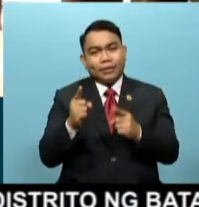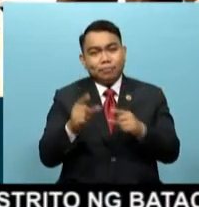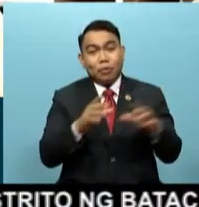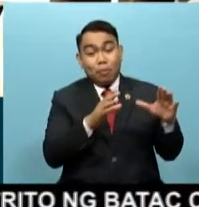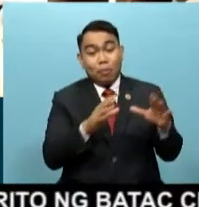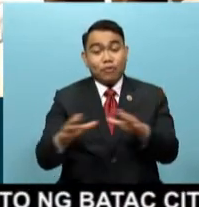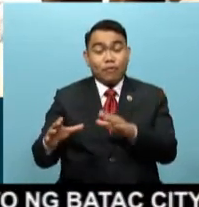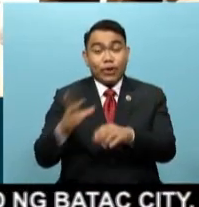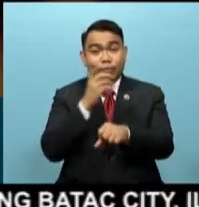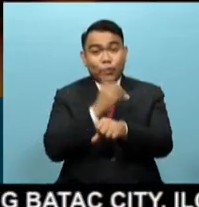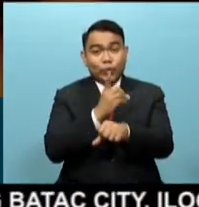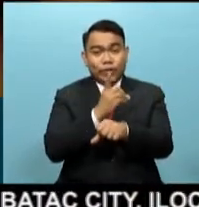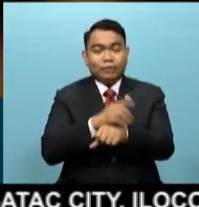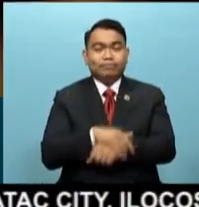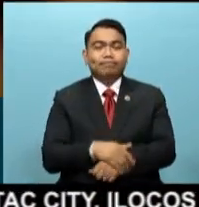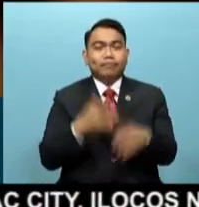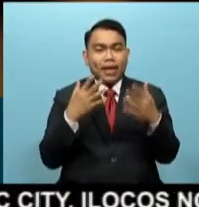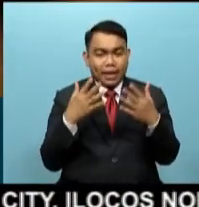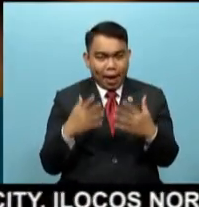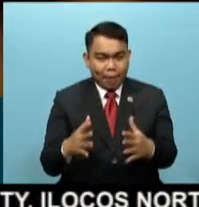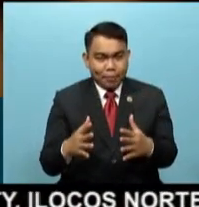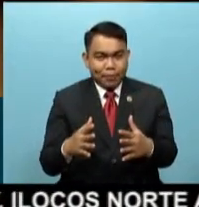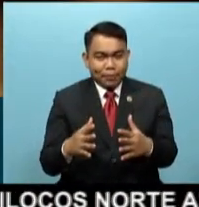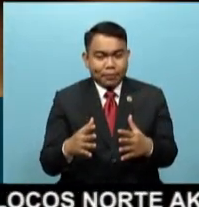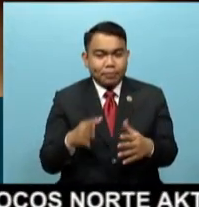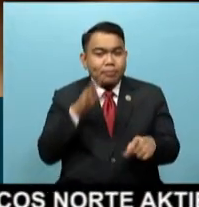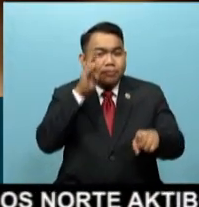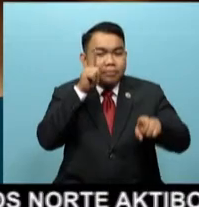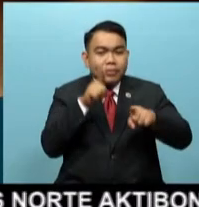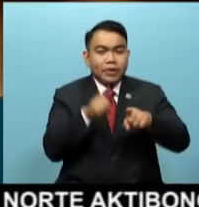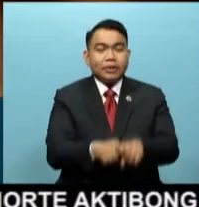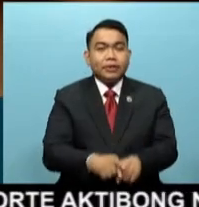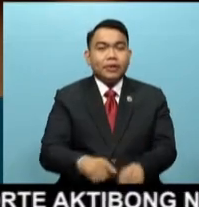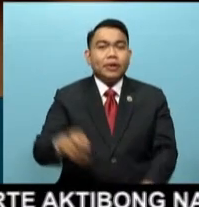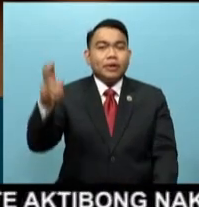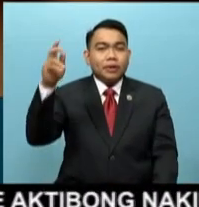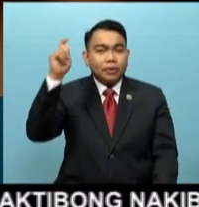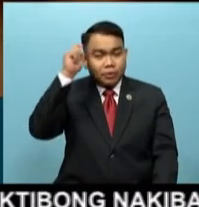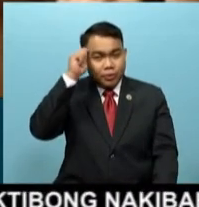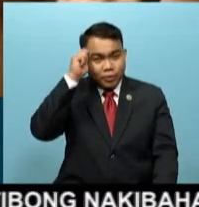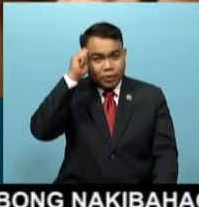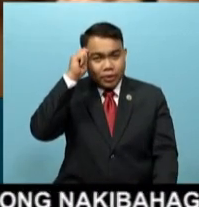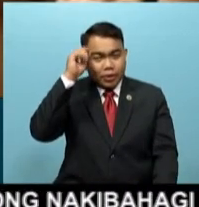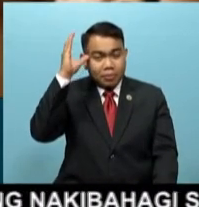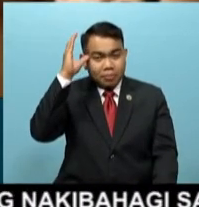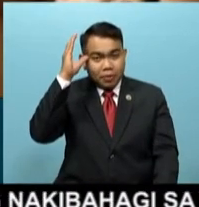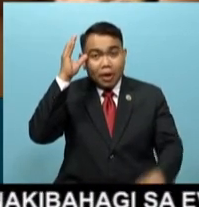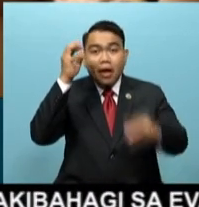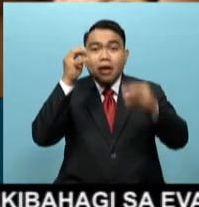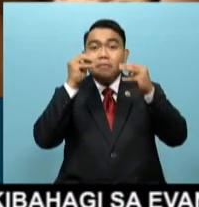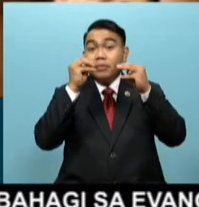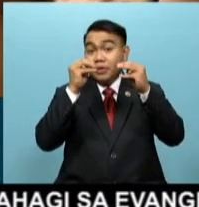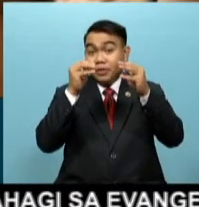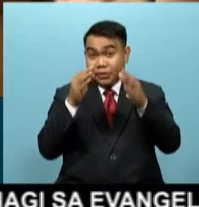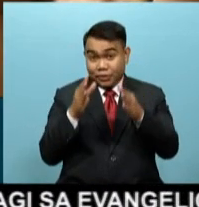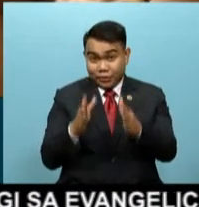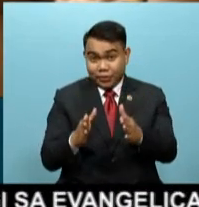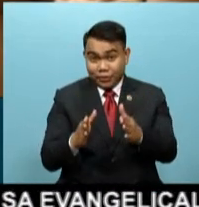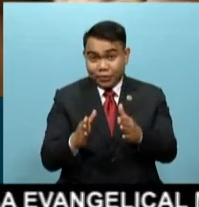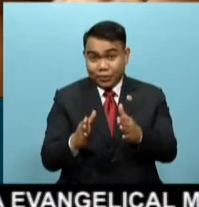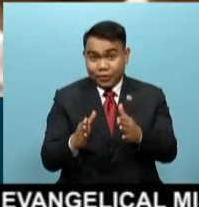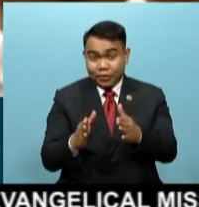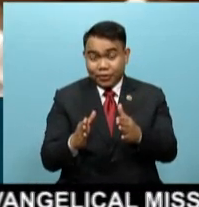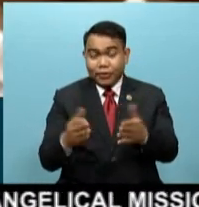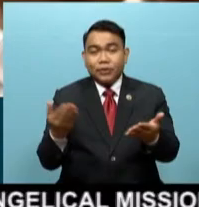ng kanilang tungkulin. Pagkatapos nito ay pinangunahan ni kapatid na Troy Kalimpong, ministro ng Ebanghelyo, ang panunumpa ng